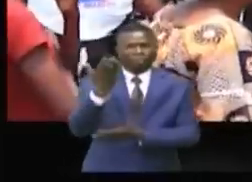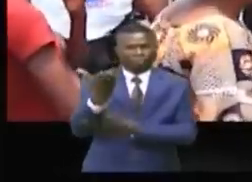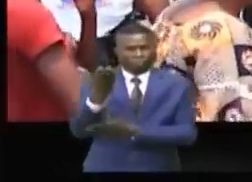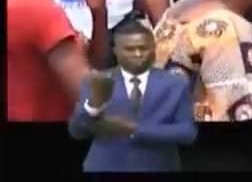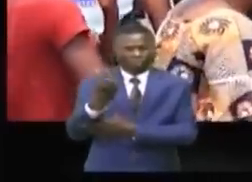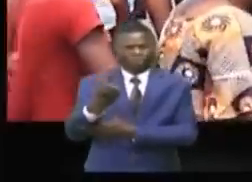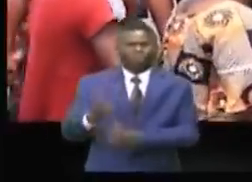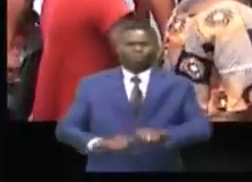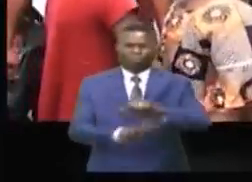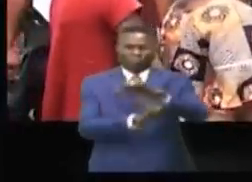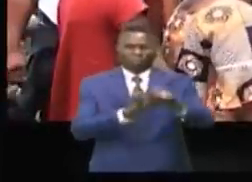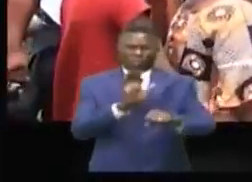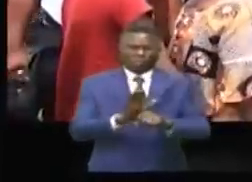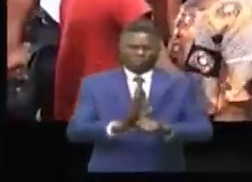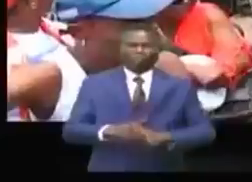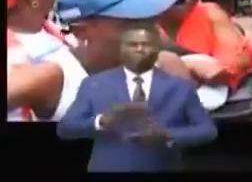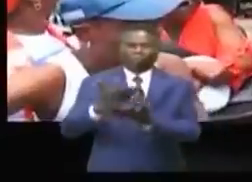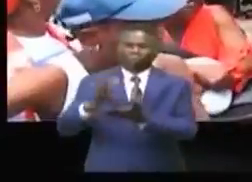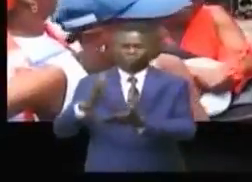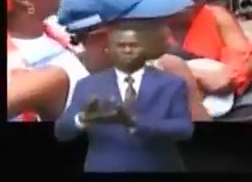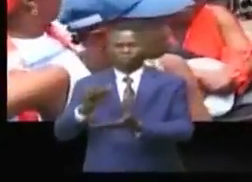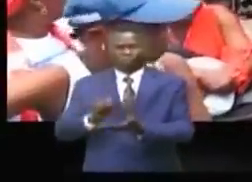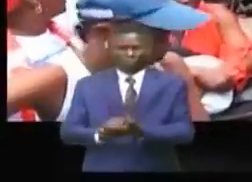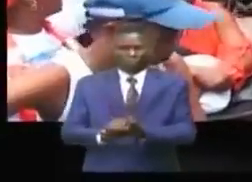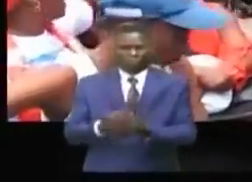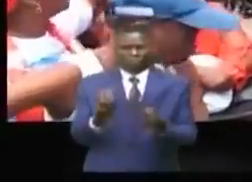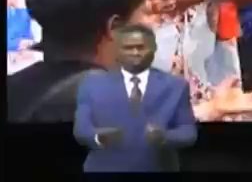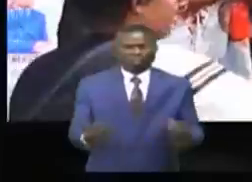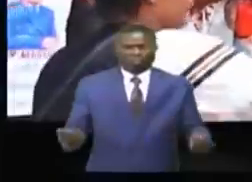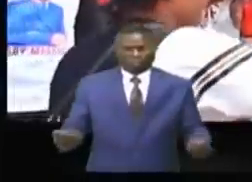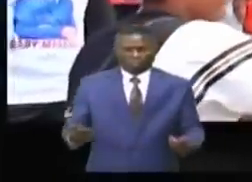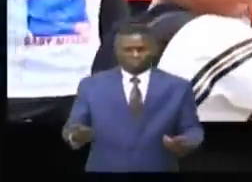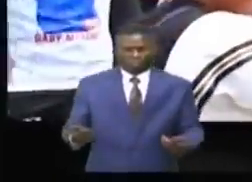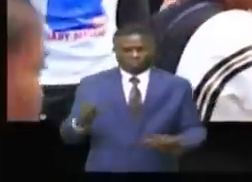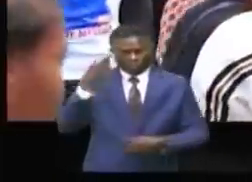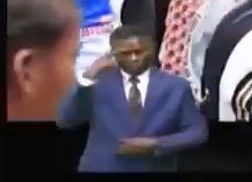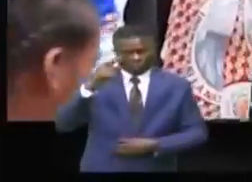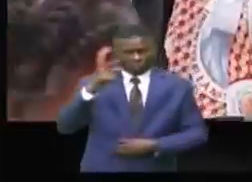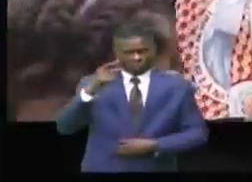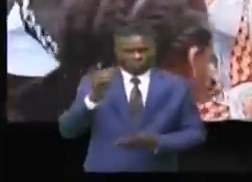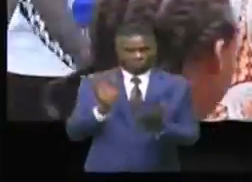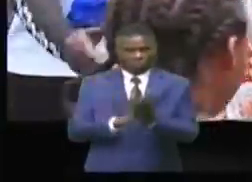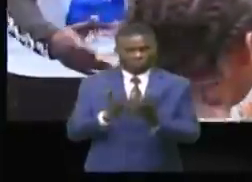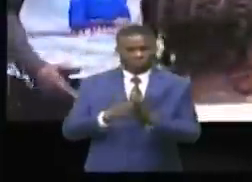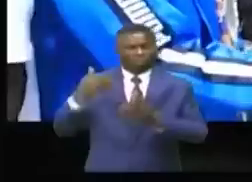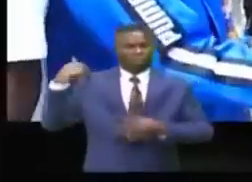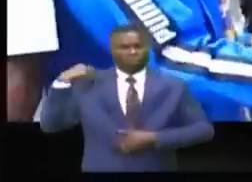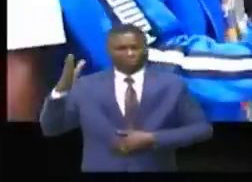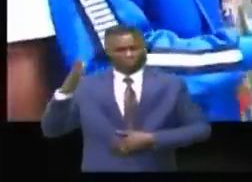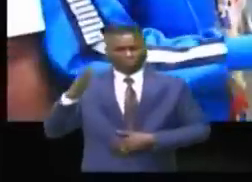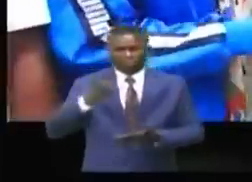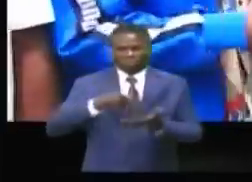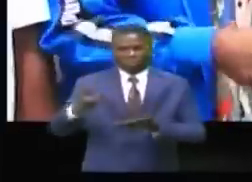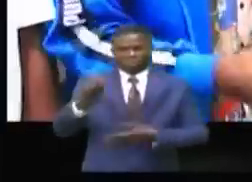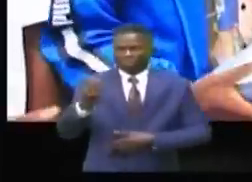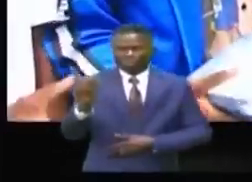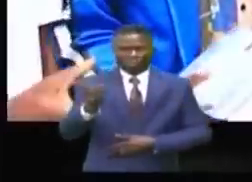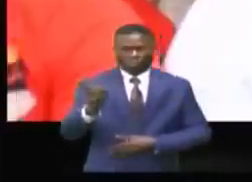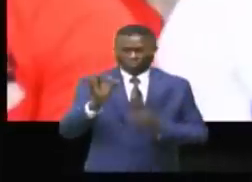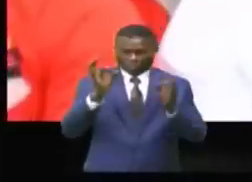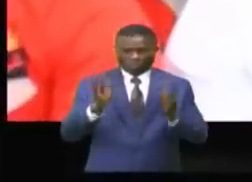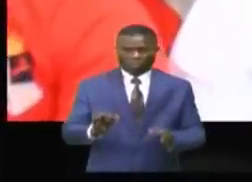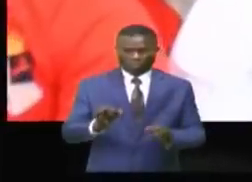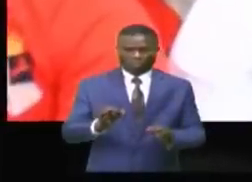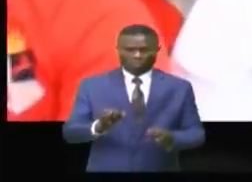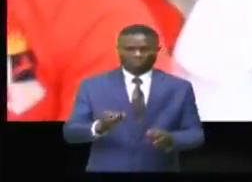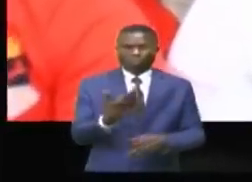cette action, nous avons fait un don d'équipe scolaire. Donc, les enfants, non seulement, en tout cas pour ceux qui sont dans les écoles publiques, ne vont pas payer les frais, mais surtout pour